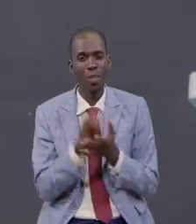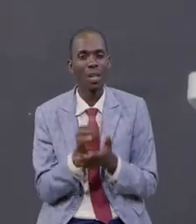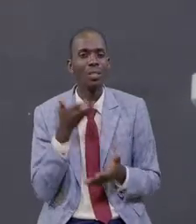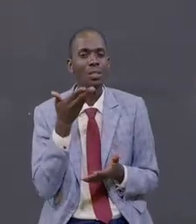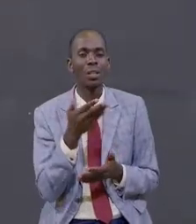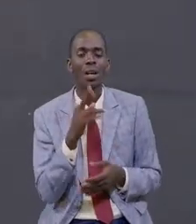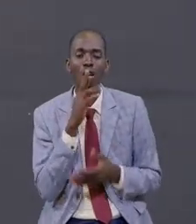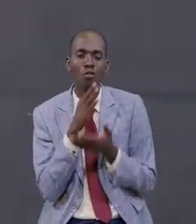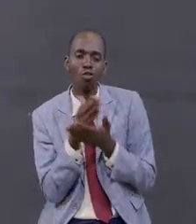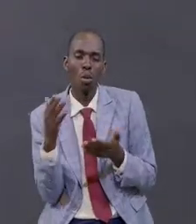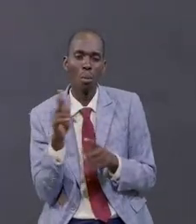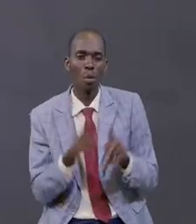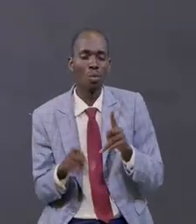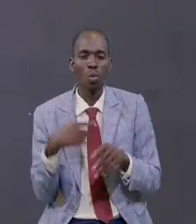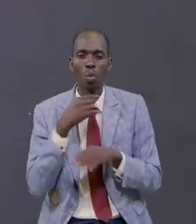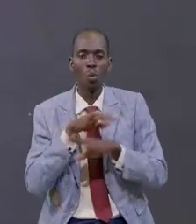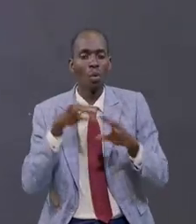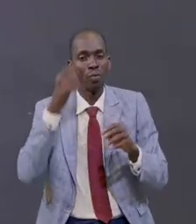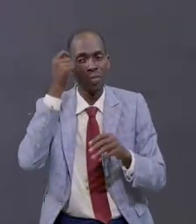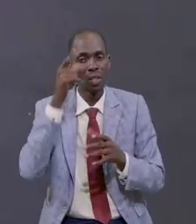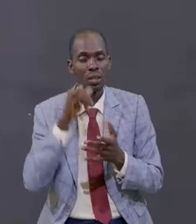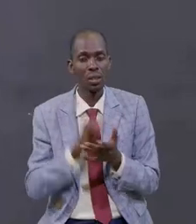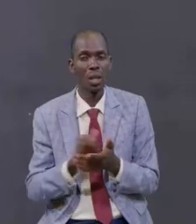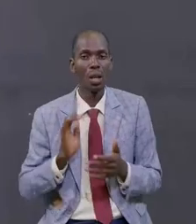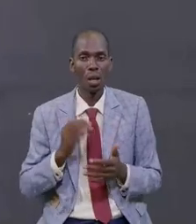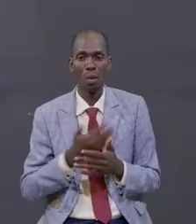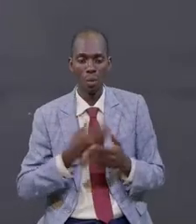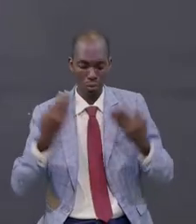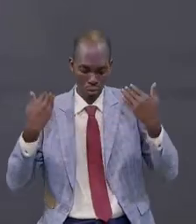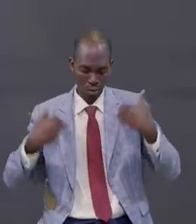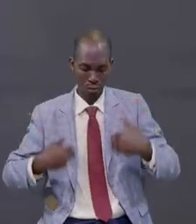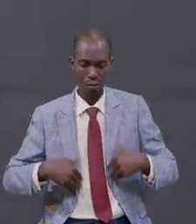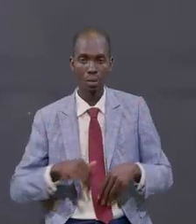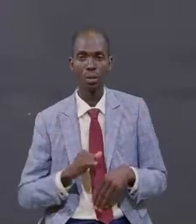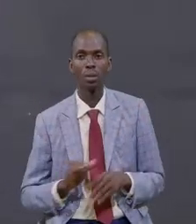pas notre apparence notre